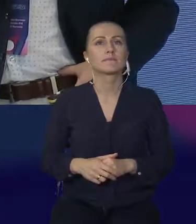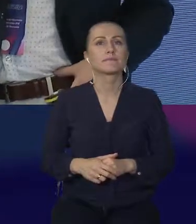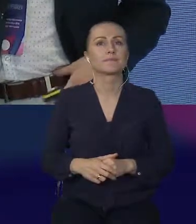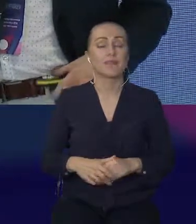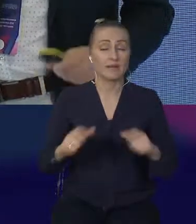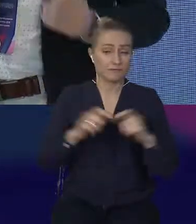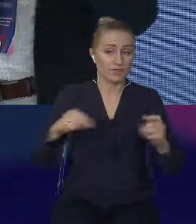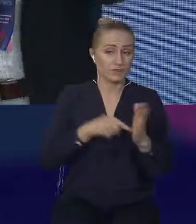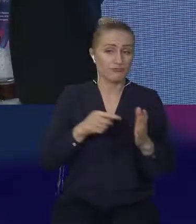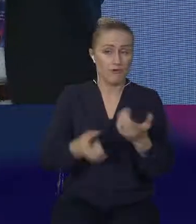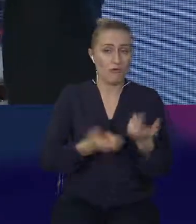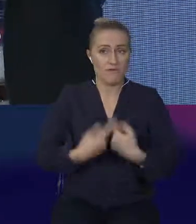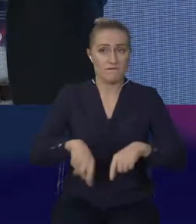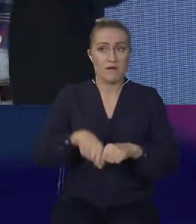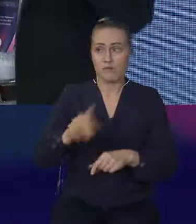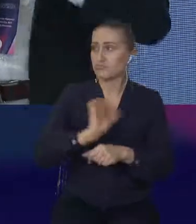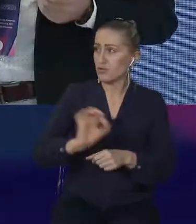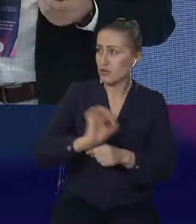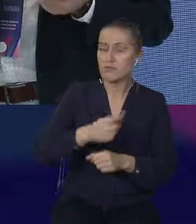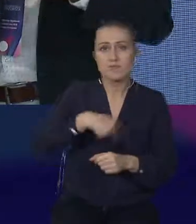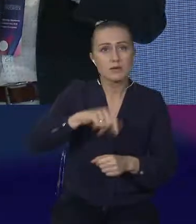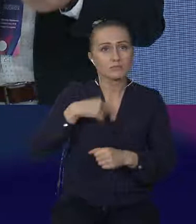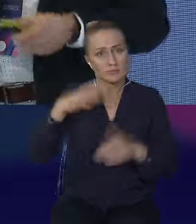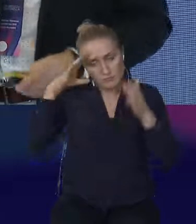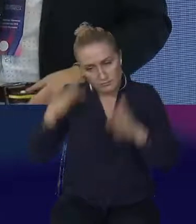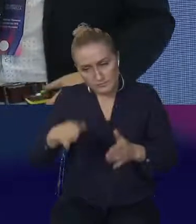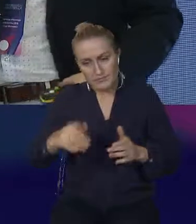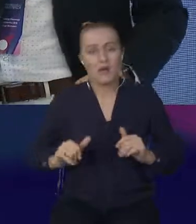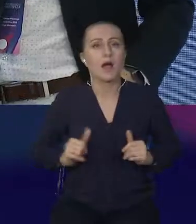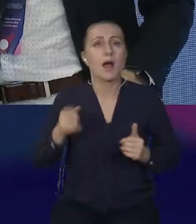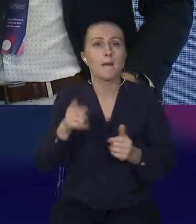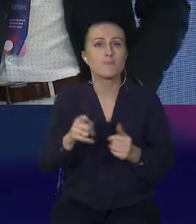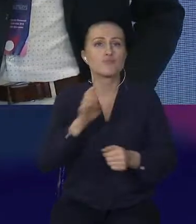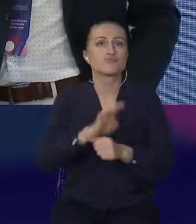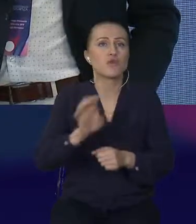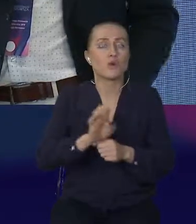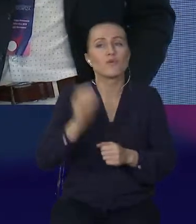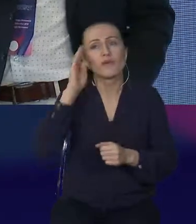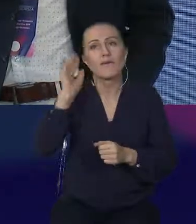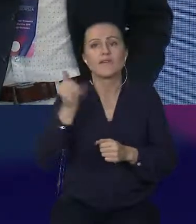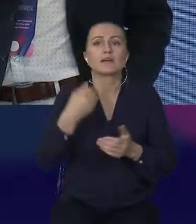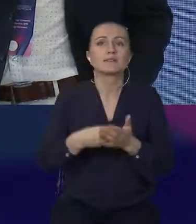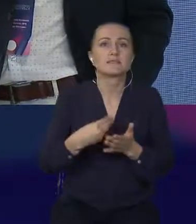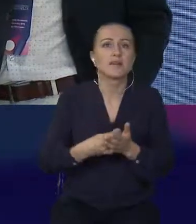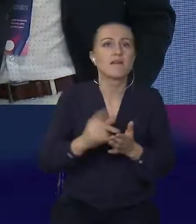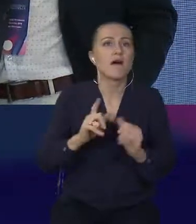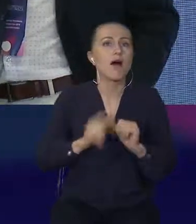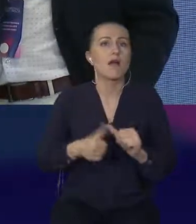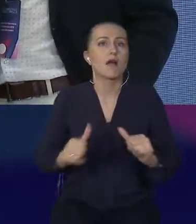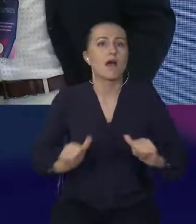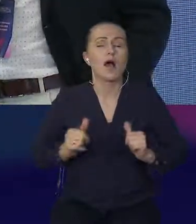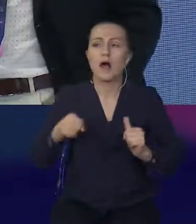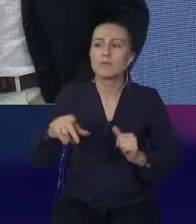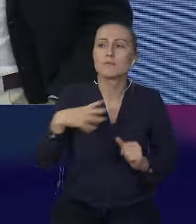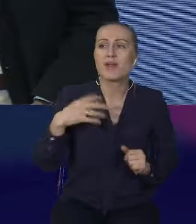W trakcie realizacji projektu koncentrowaliśmy się na tym, żeby docelowy produkt, oczywiście w racjonalnej cenie, ale miał też